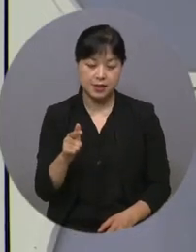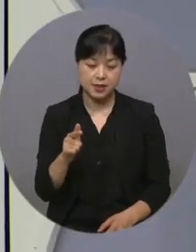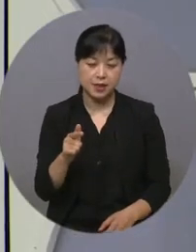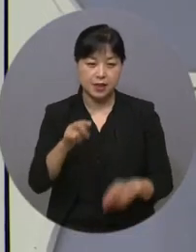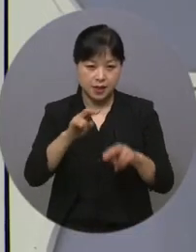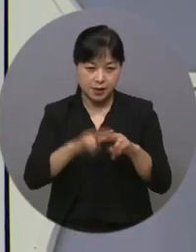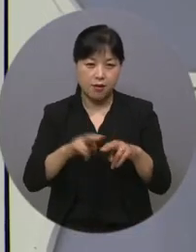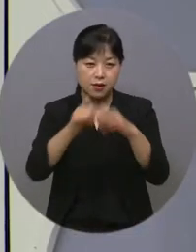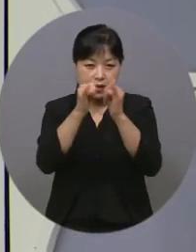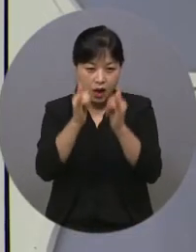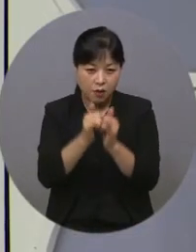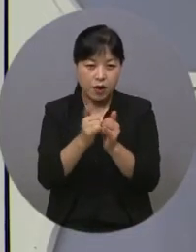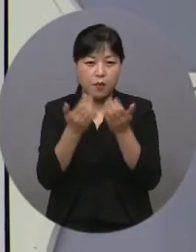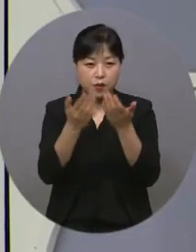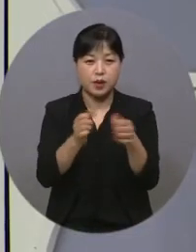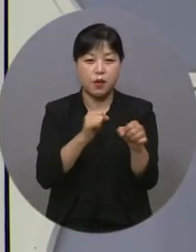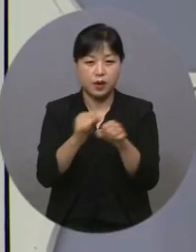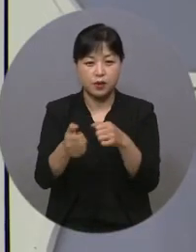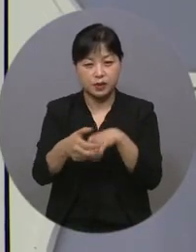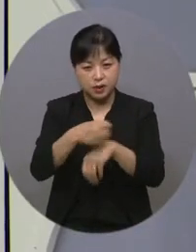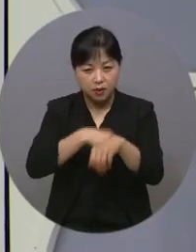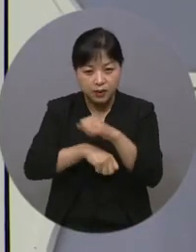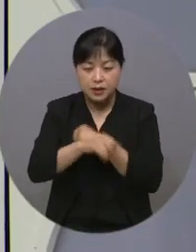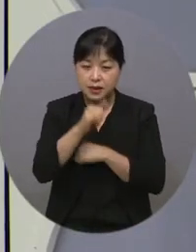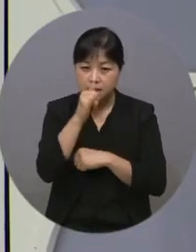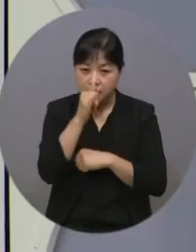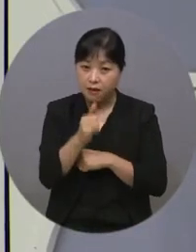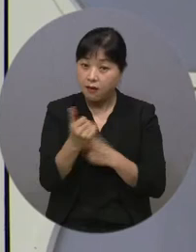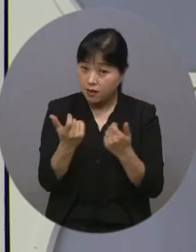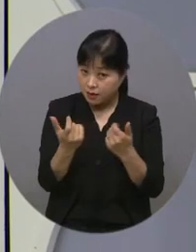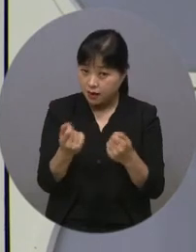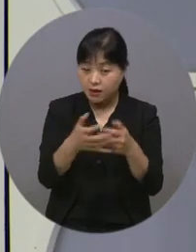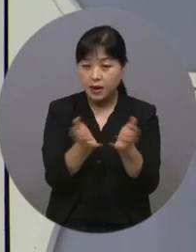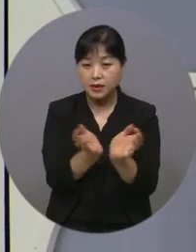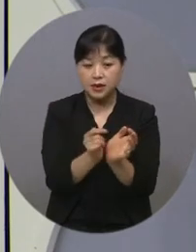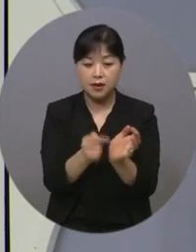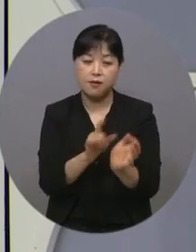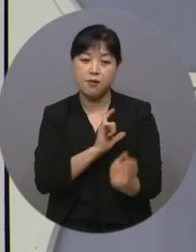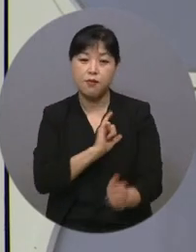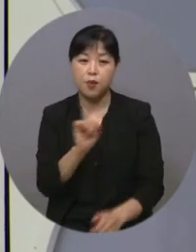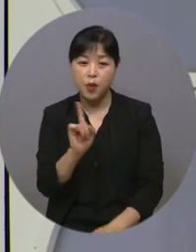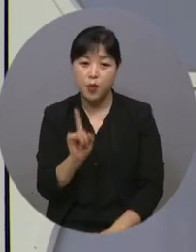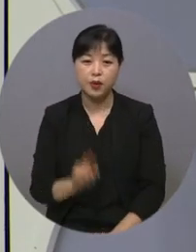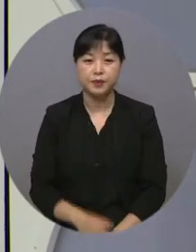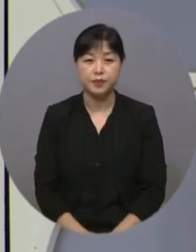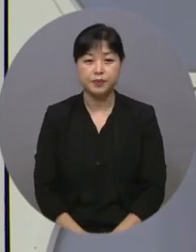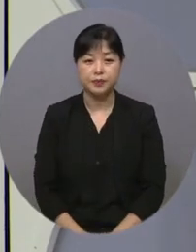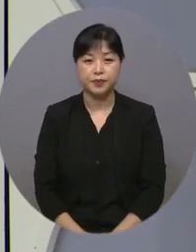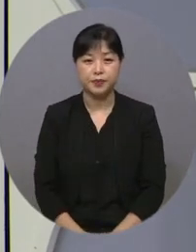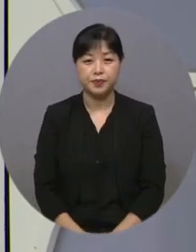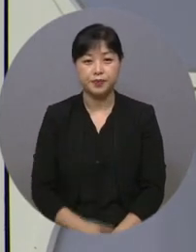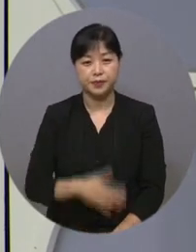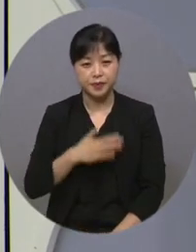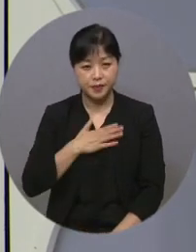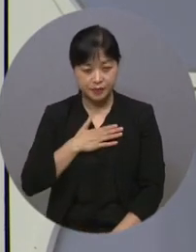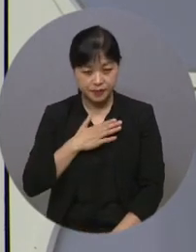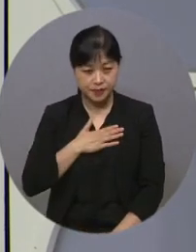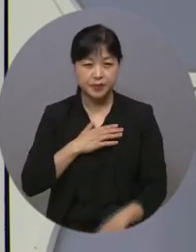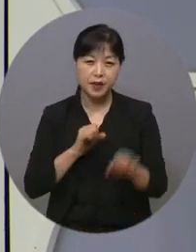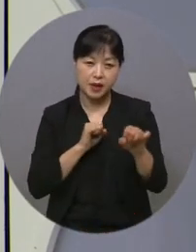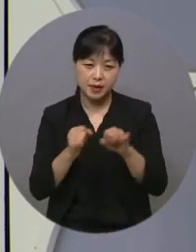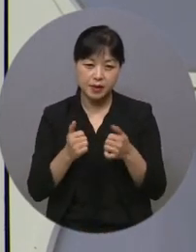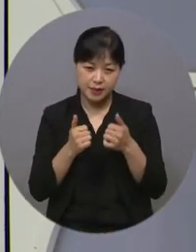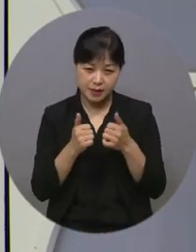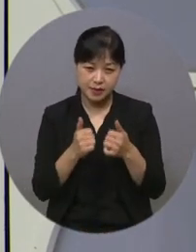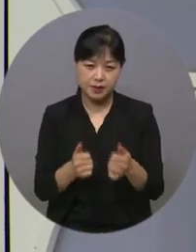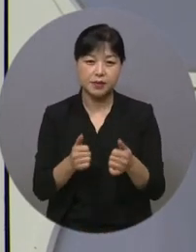아주 적극적으로 하시는 것 같았는데 네. 어떤 단체였죠? 활발하게 하고 있는데 사회에